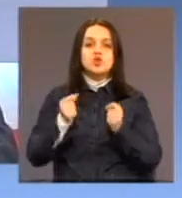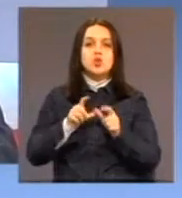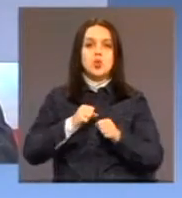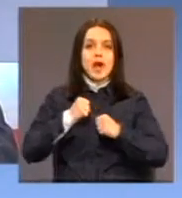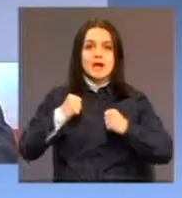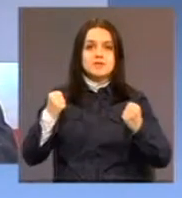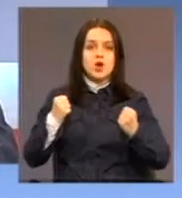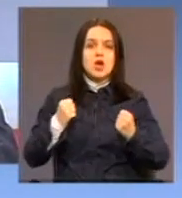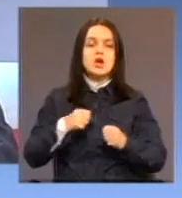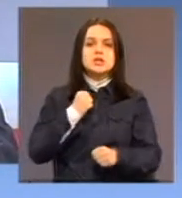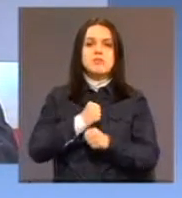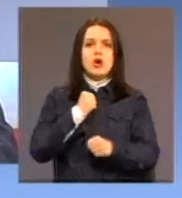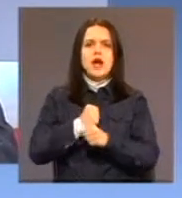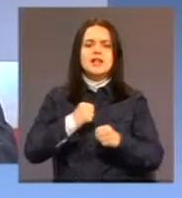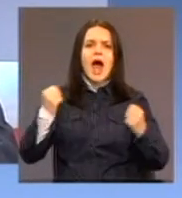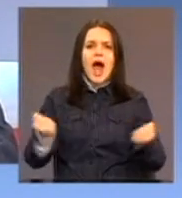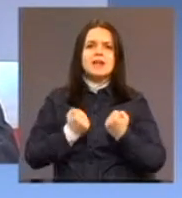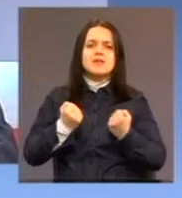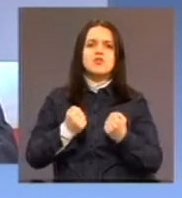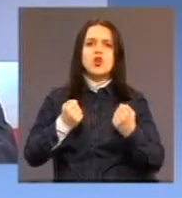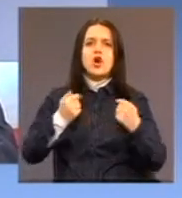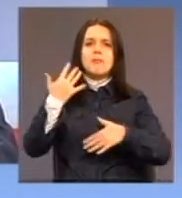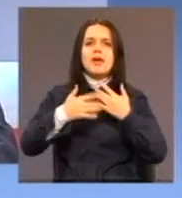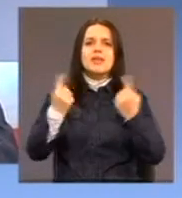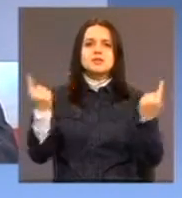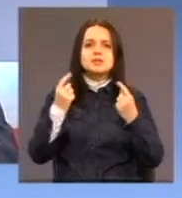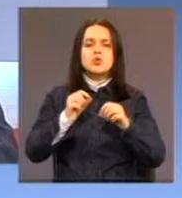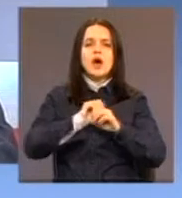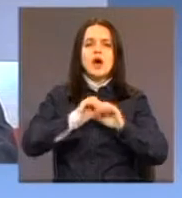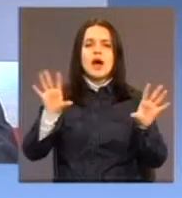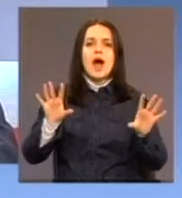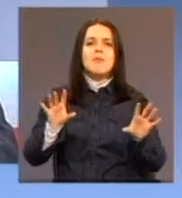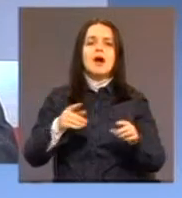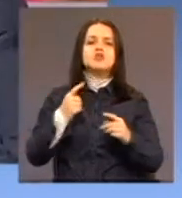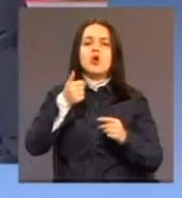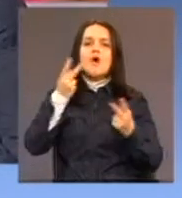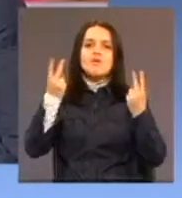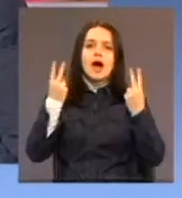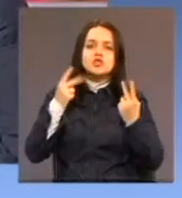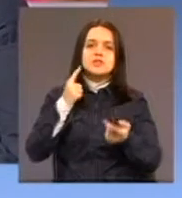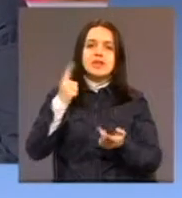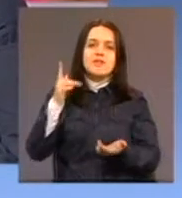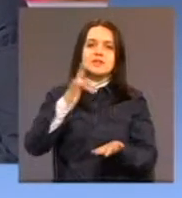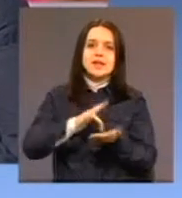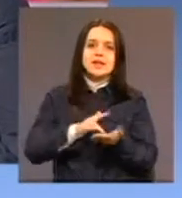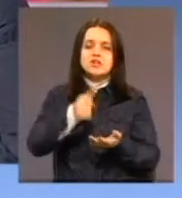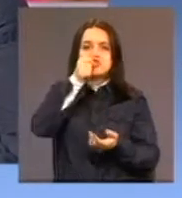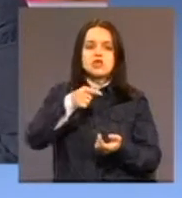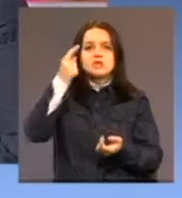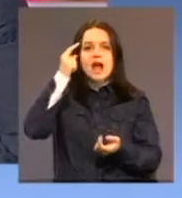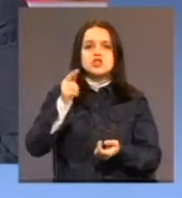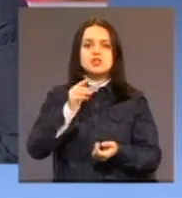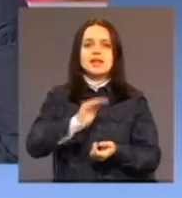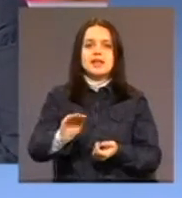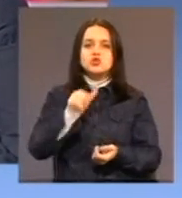Zatim vršili smo aktivnu medijsku kampanju o značaju dnevnih centara i šta to znači za djecu i roditelje. Pored